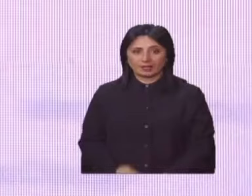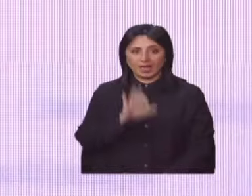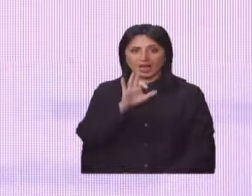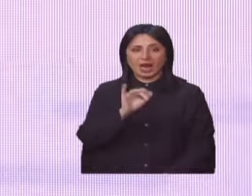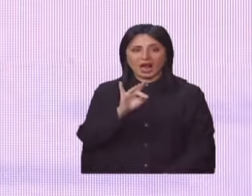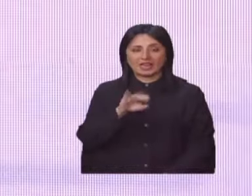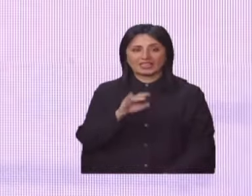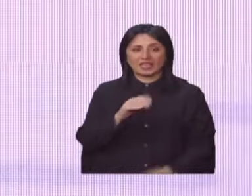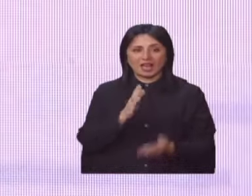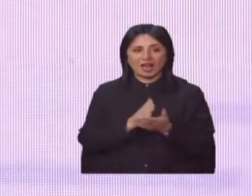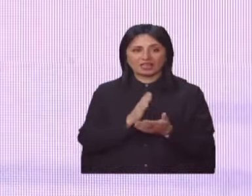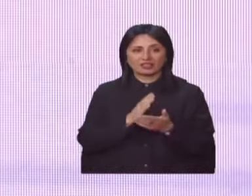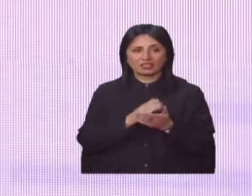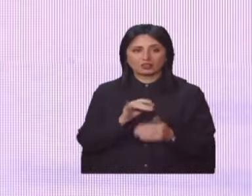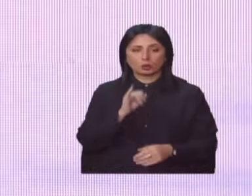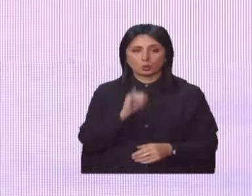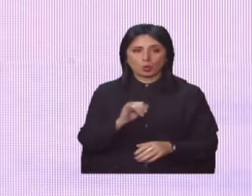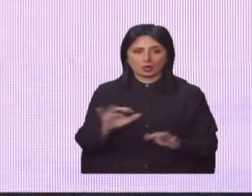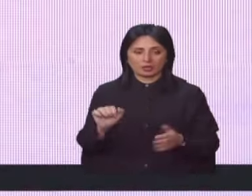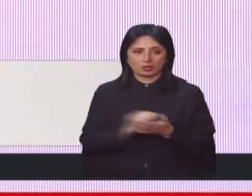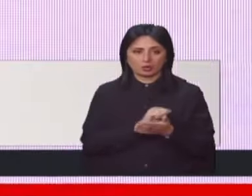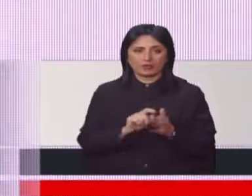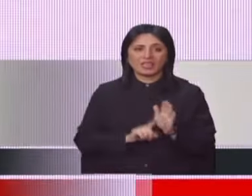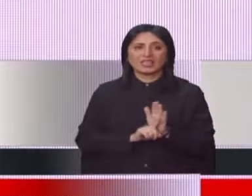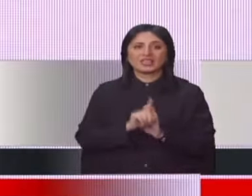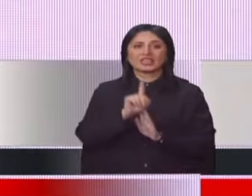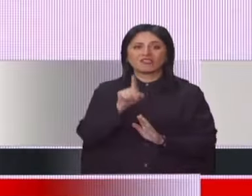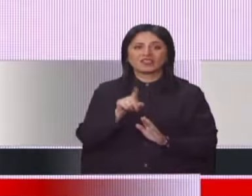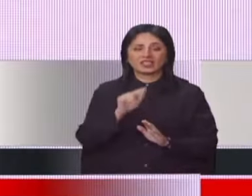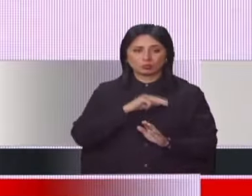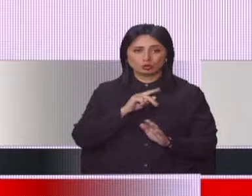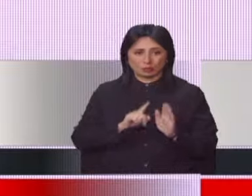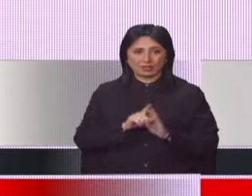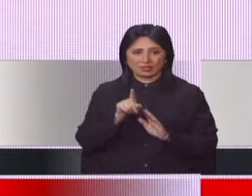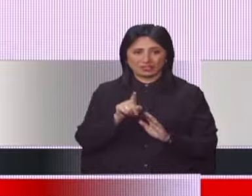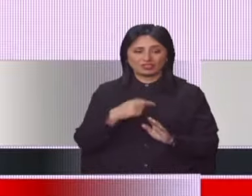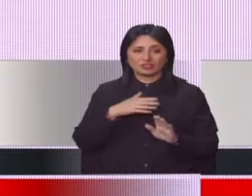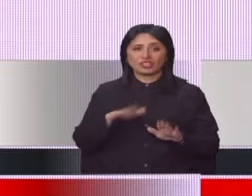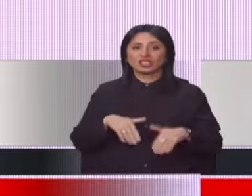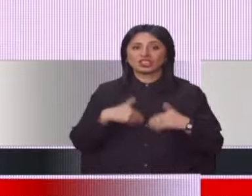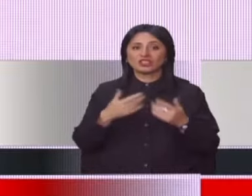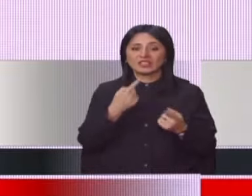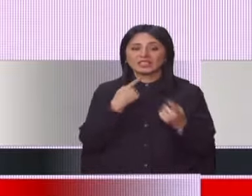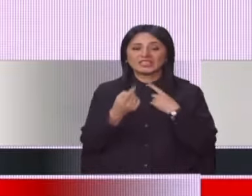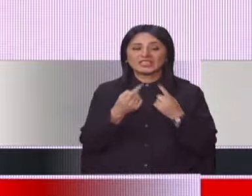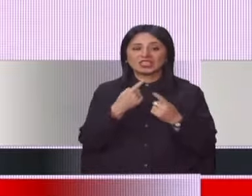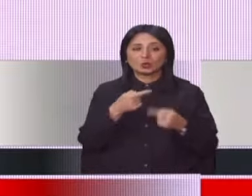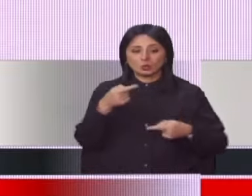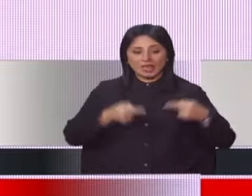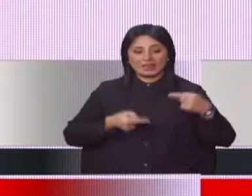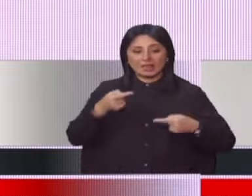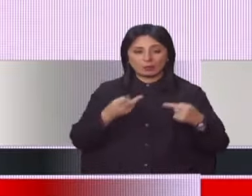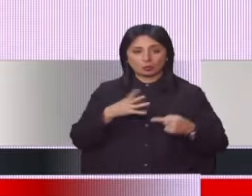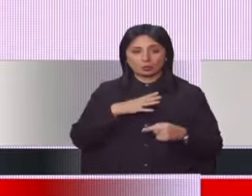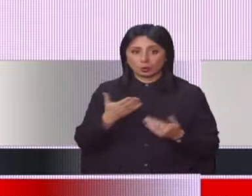ქარტია ზოგადად არის უარგისი დოკუმენტი და თავიდანვე, როცა ამ მუშაობა დაიწყო, ჩვენ შევთავაზეთ პრეზიდენტს, რომ დისკუსიები და დებატები ყოფილიყო,